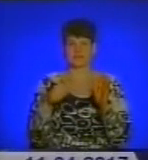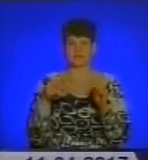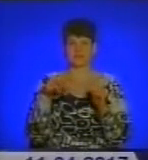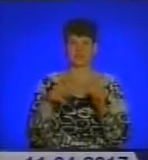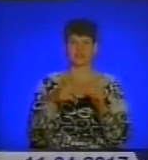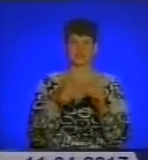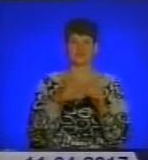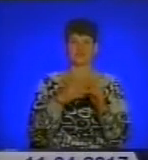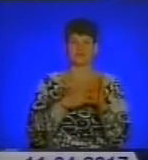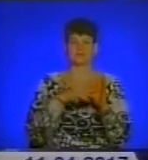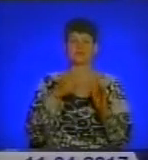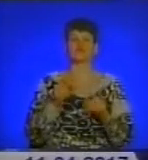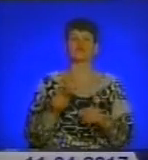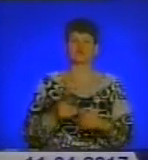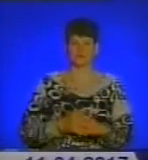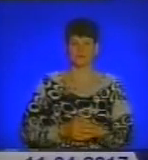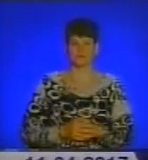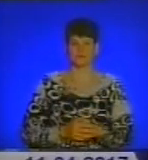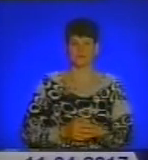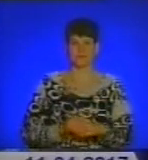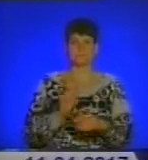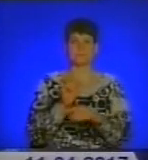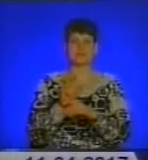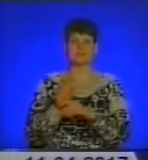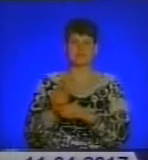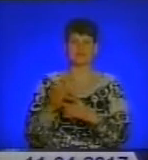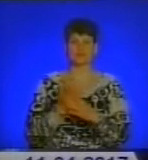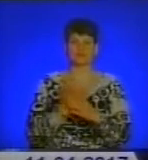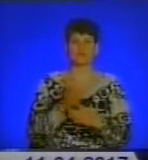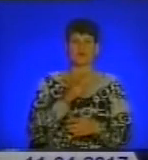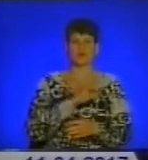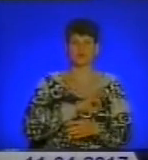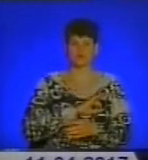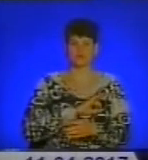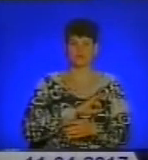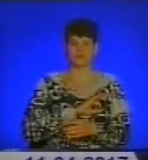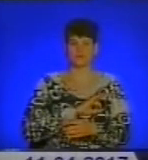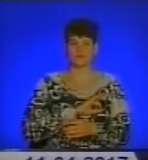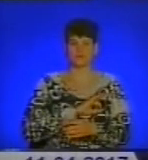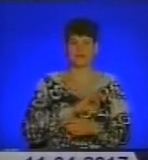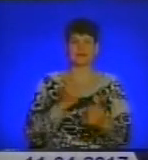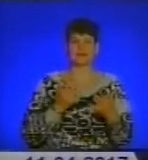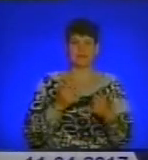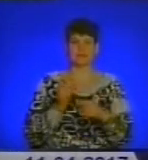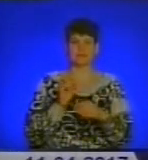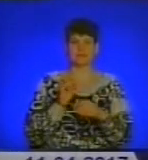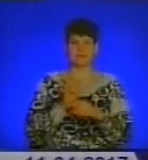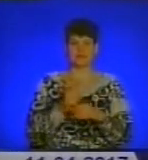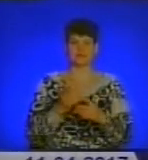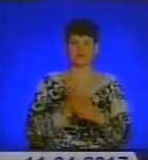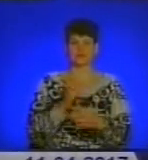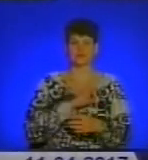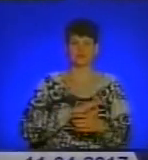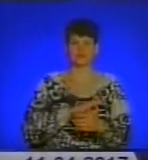2017-2018 років. Чому? Тому що при призначенні субсидій використовується для призначення субсидій використовується дохід